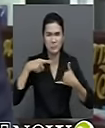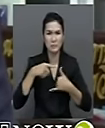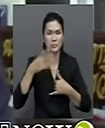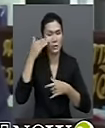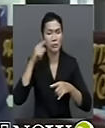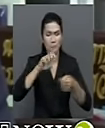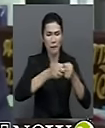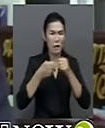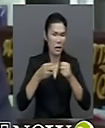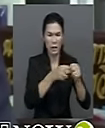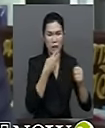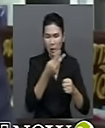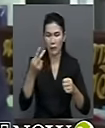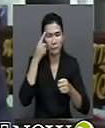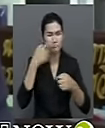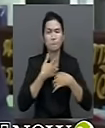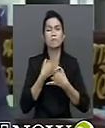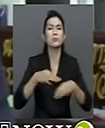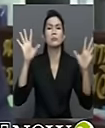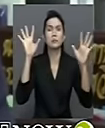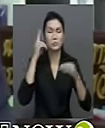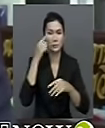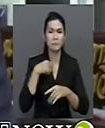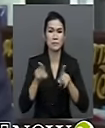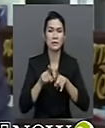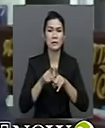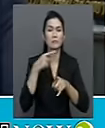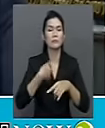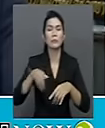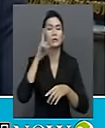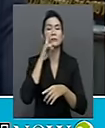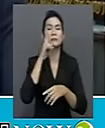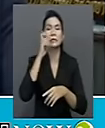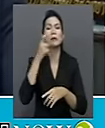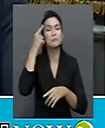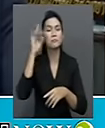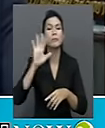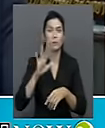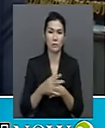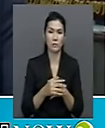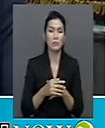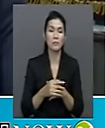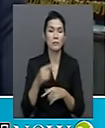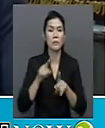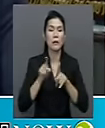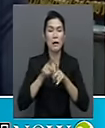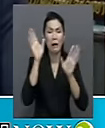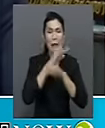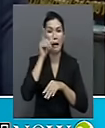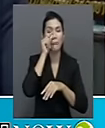ะจะได้พ้นปัญหาจะได้สู่อิสรภาพเหมือนได้นอนไปจนตลอดชีวิตมันได้หลับแล้วสบ